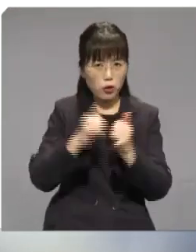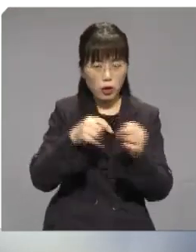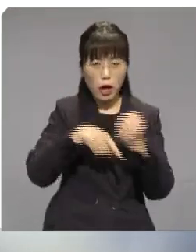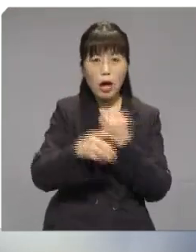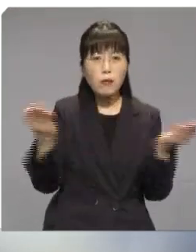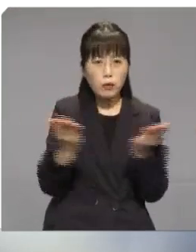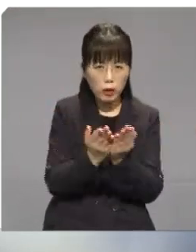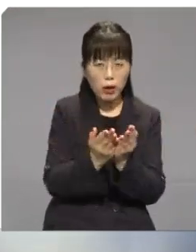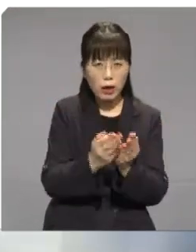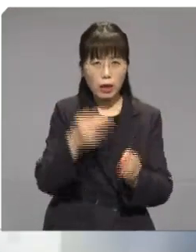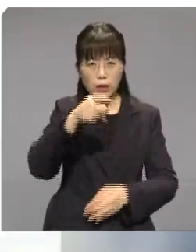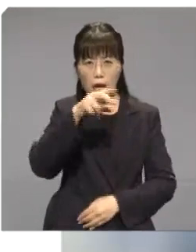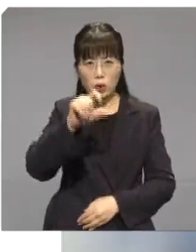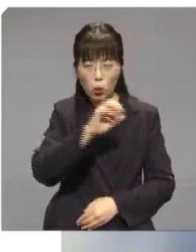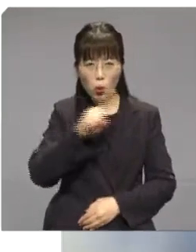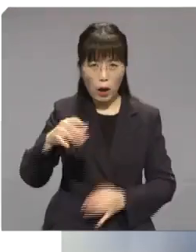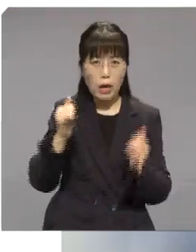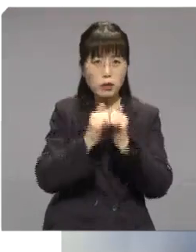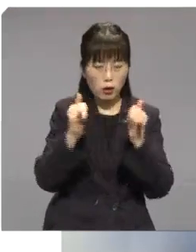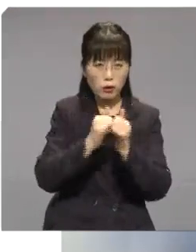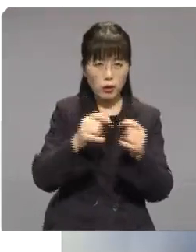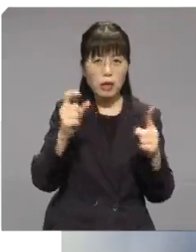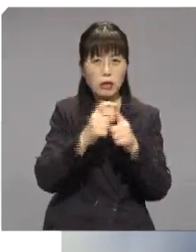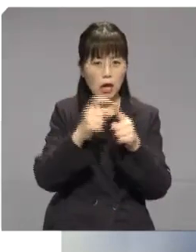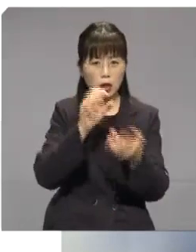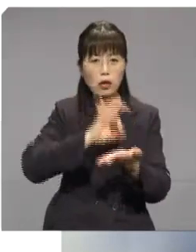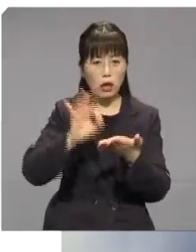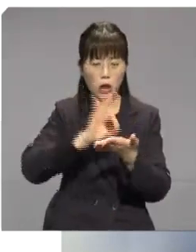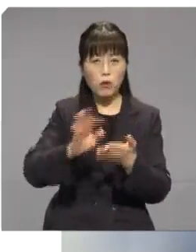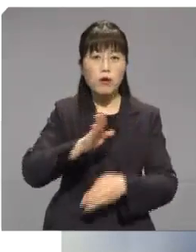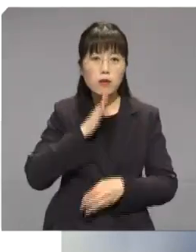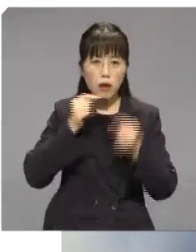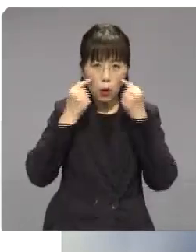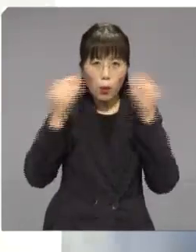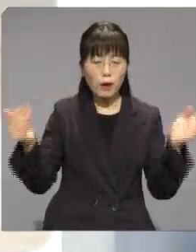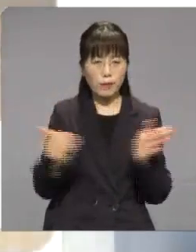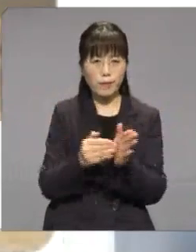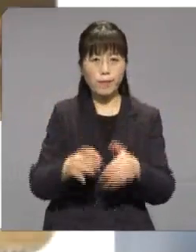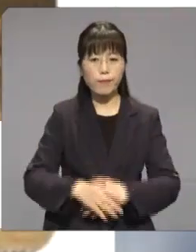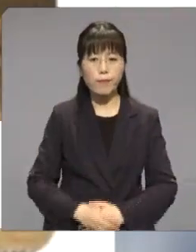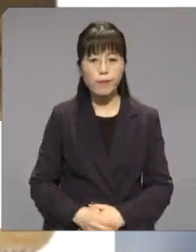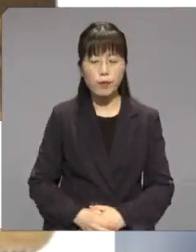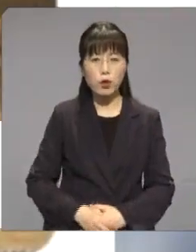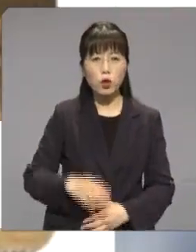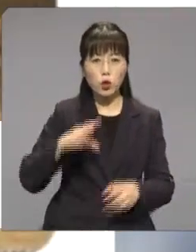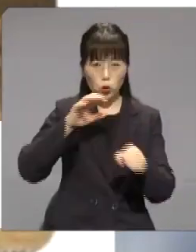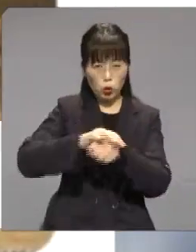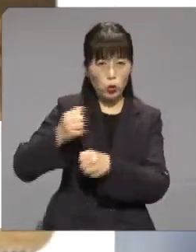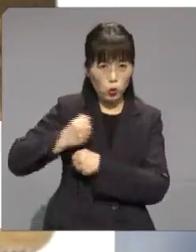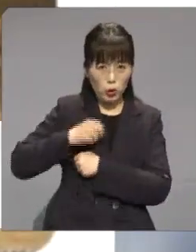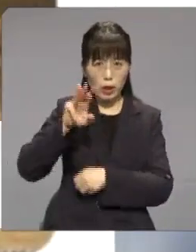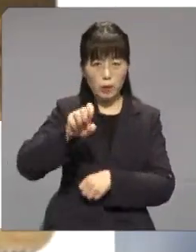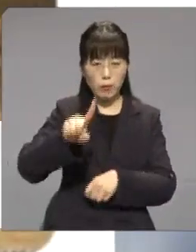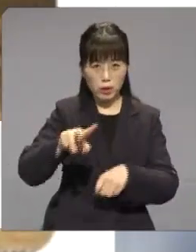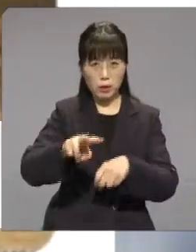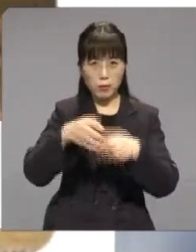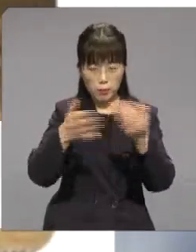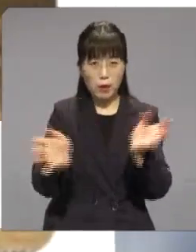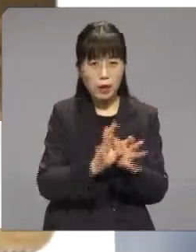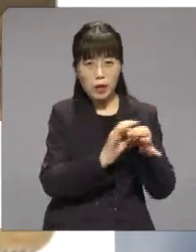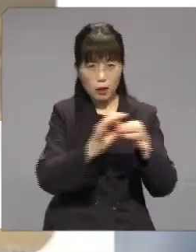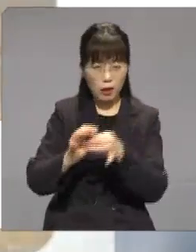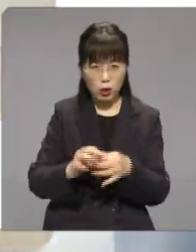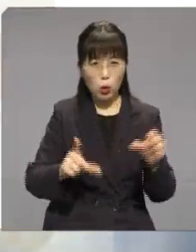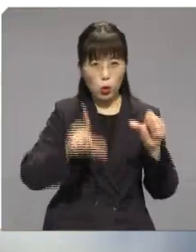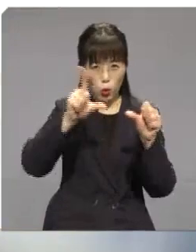합리화하는 대동화 전쟁 용어를 버젓이 사용한 사실이 확인됐습니다 육자대 제 32 보통과 연대는